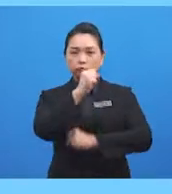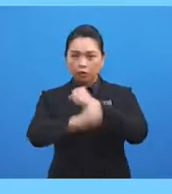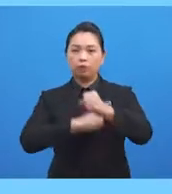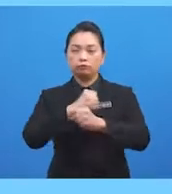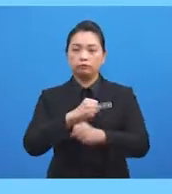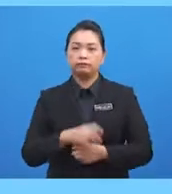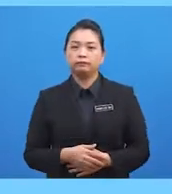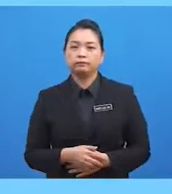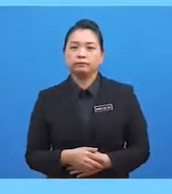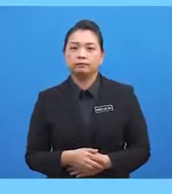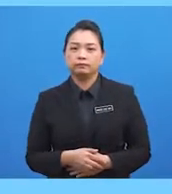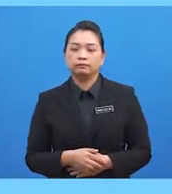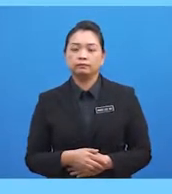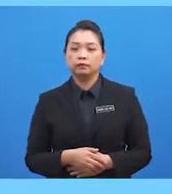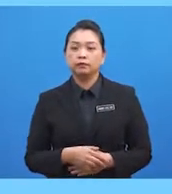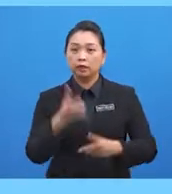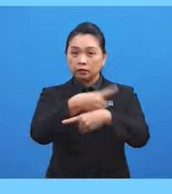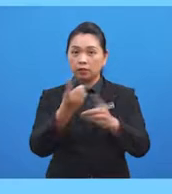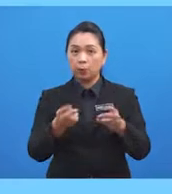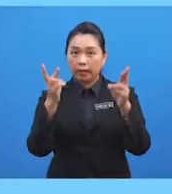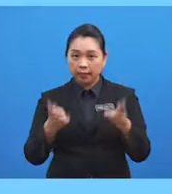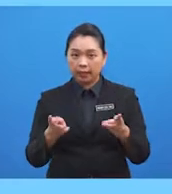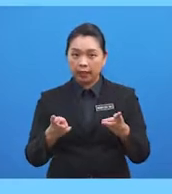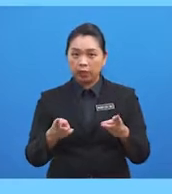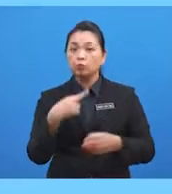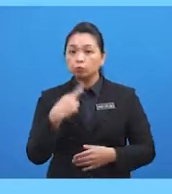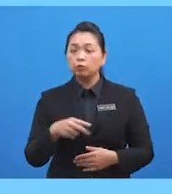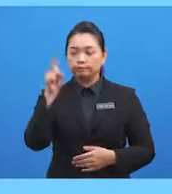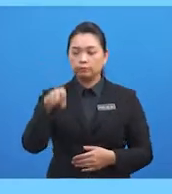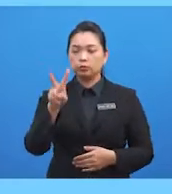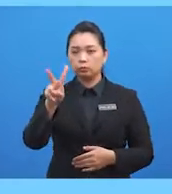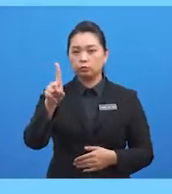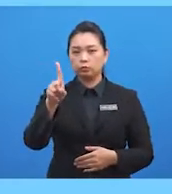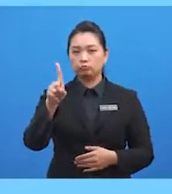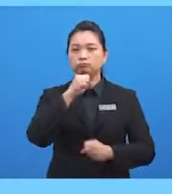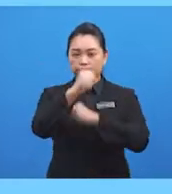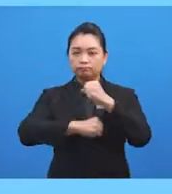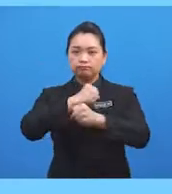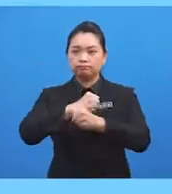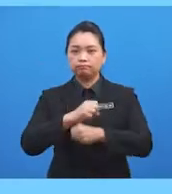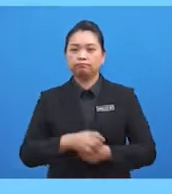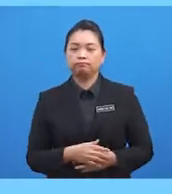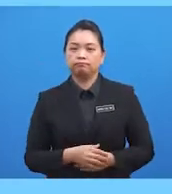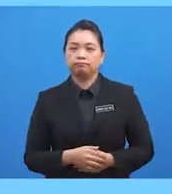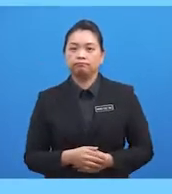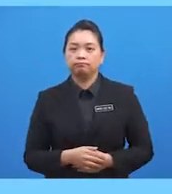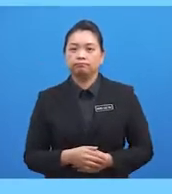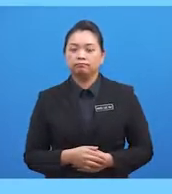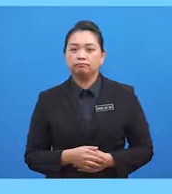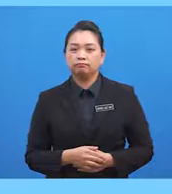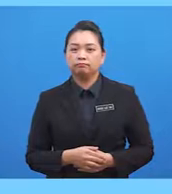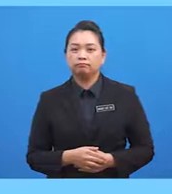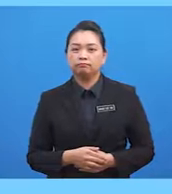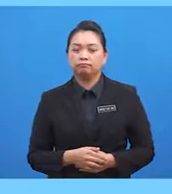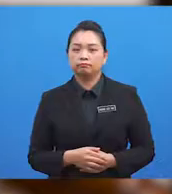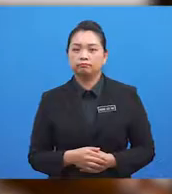tahun. Sementara ahli Dewan Rakyat pula sekurang-kurangnya 21 tahun seperti mana yang masih